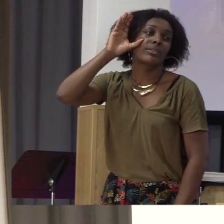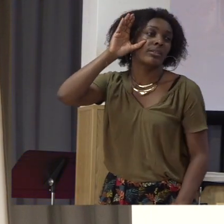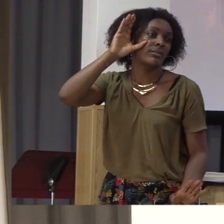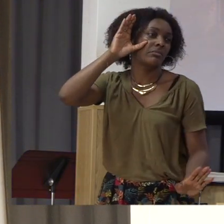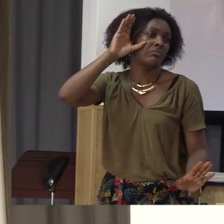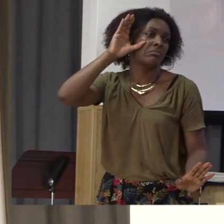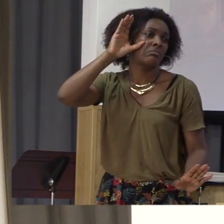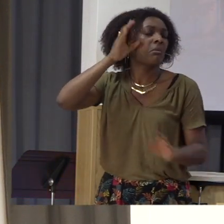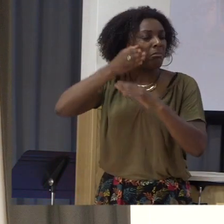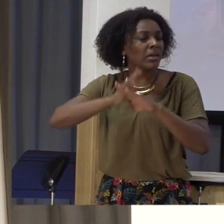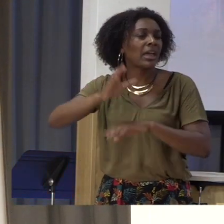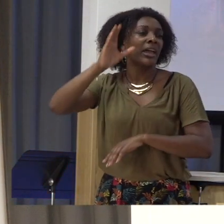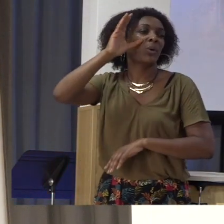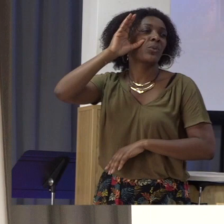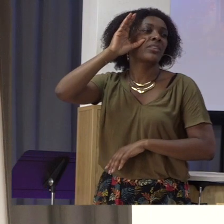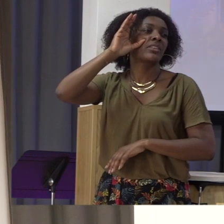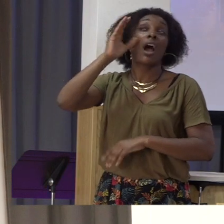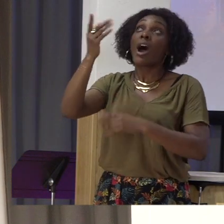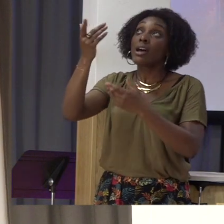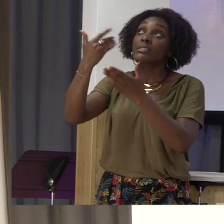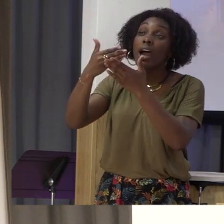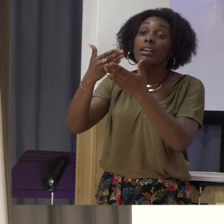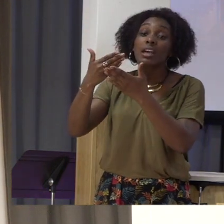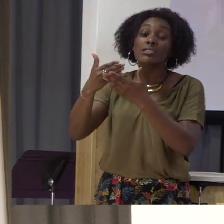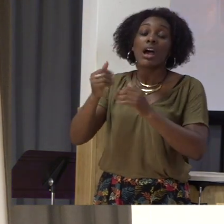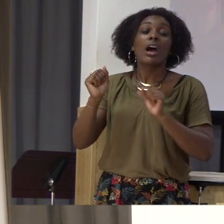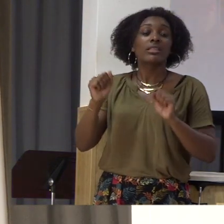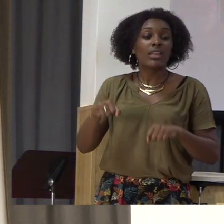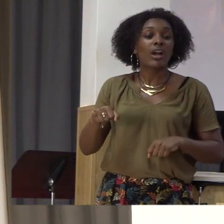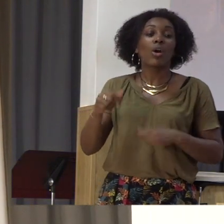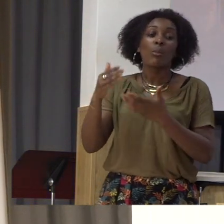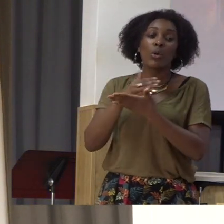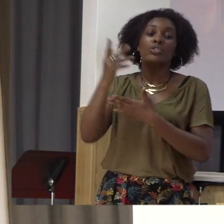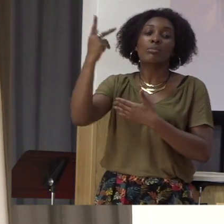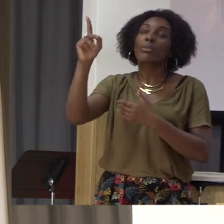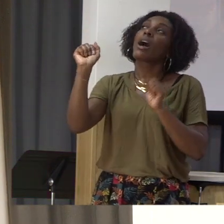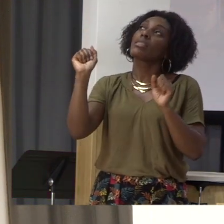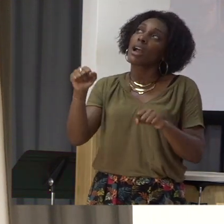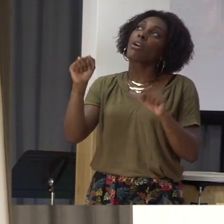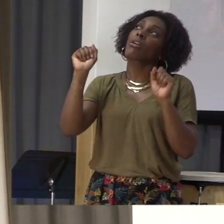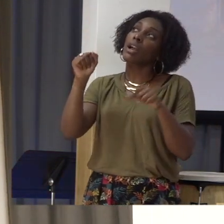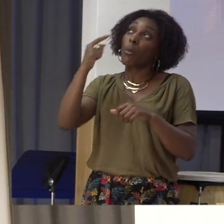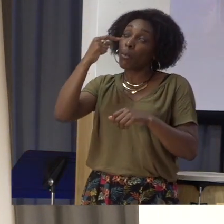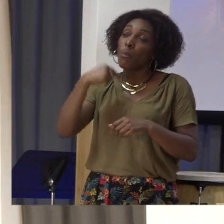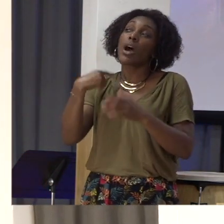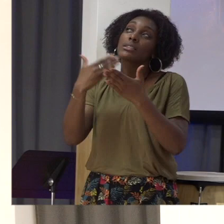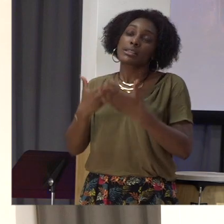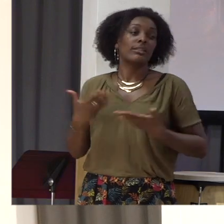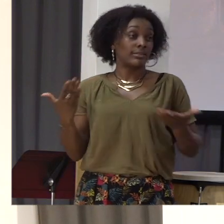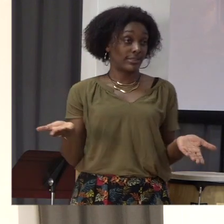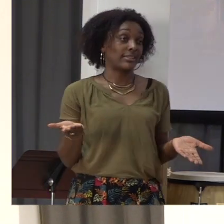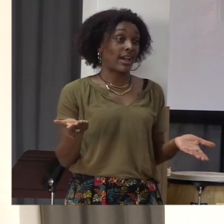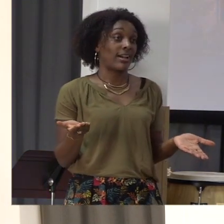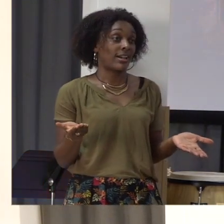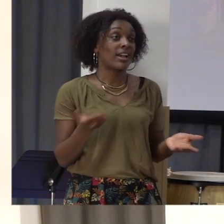et soyez prêts à subir les modifications du projet de Dieu. Nous avons lu le prophète Jérémie, Dieu dit, « Je connais les